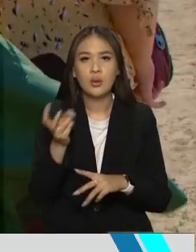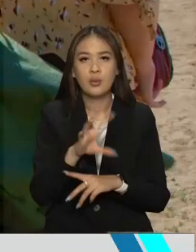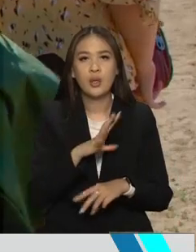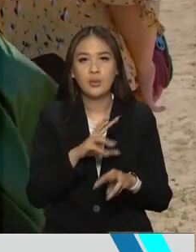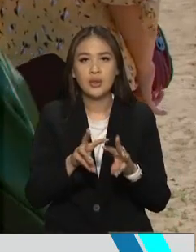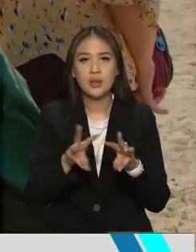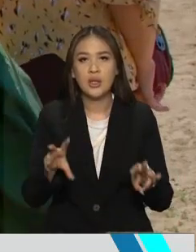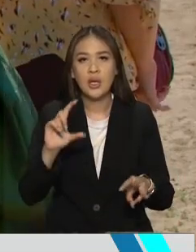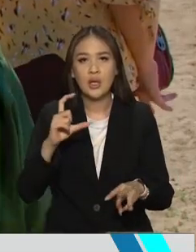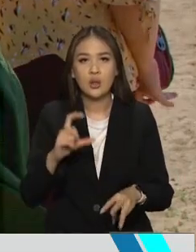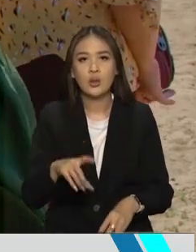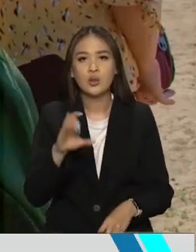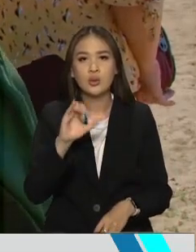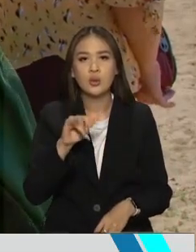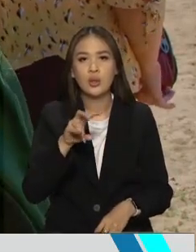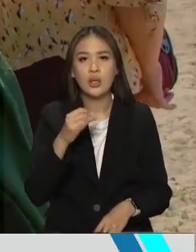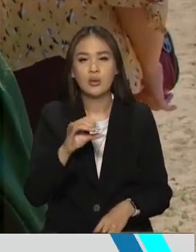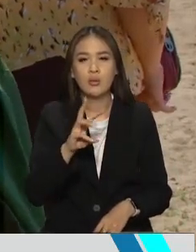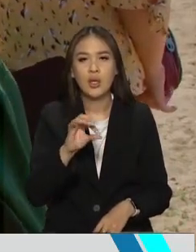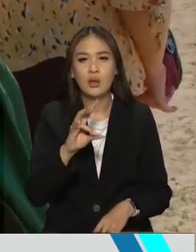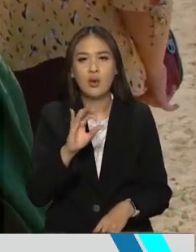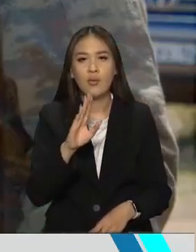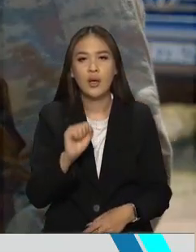и министр экологии Зульфия Сулейменова